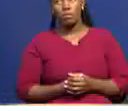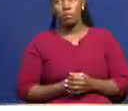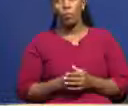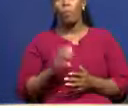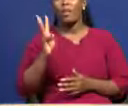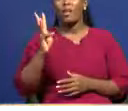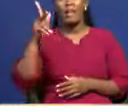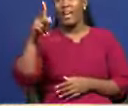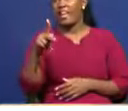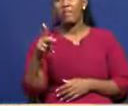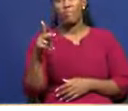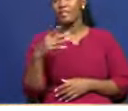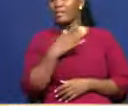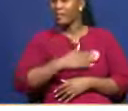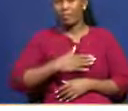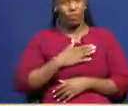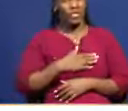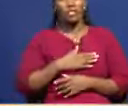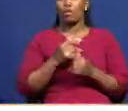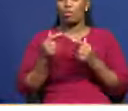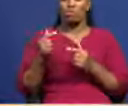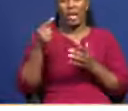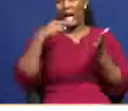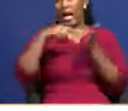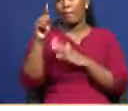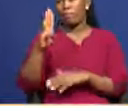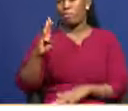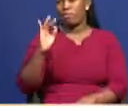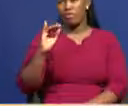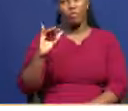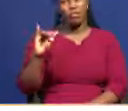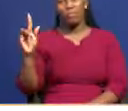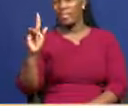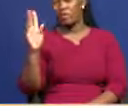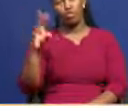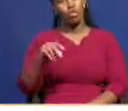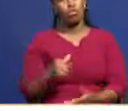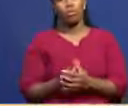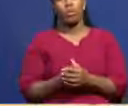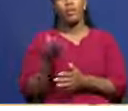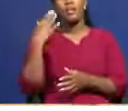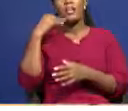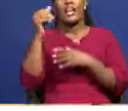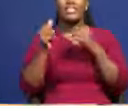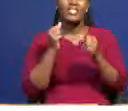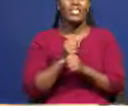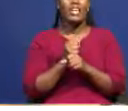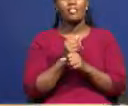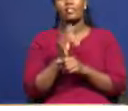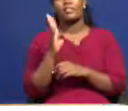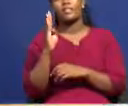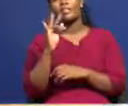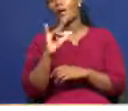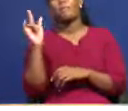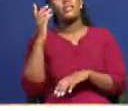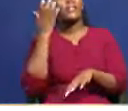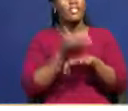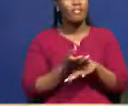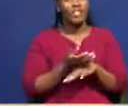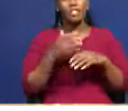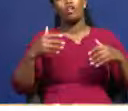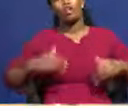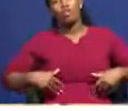Wabunge bwana misionele mpitishe hii kitu. Ya the previous year ilikuwa noma. Vijana wanaumia huku nje hawana makazi.